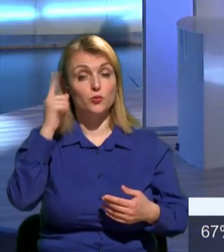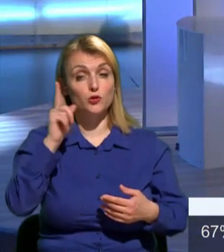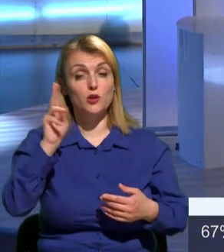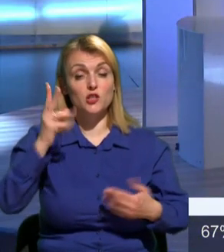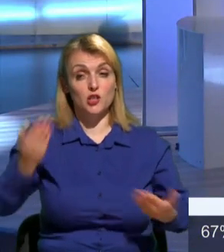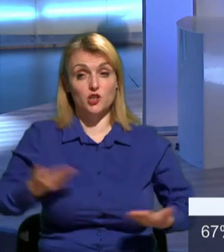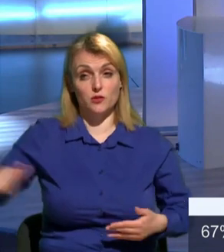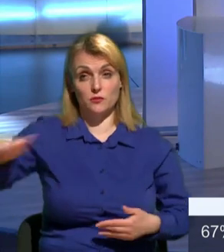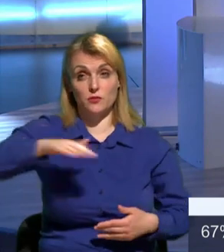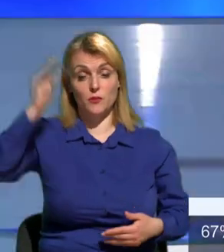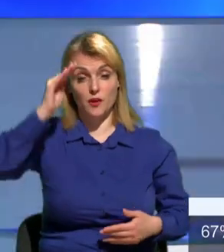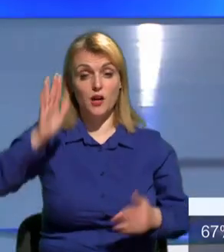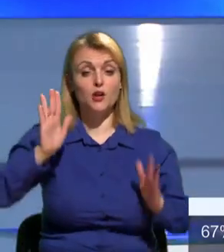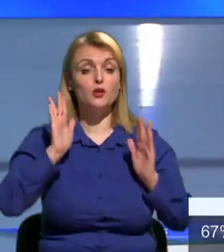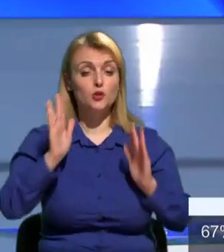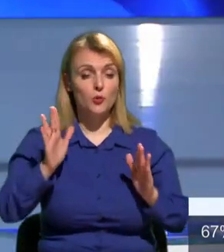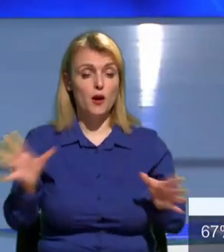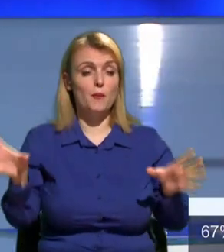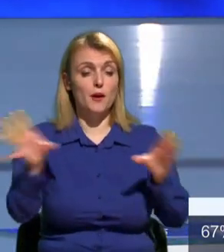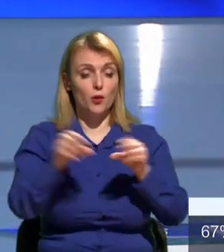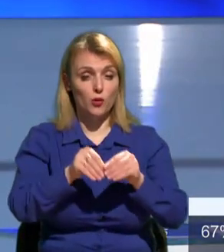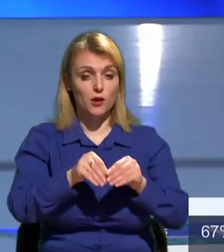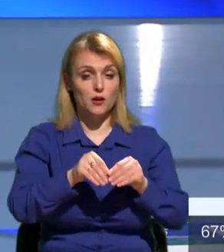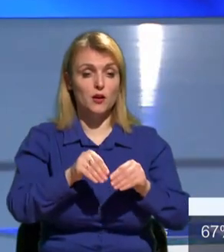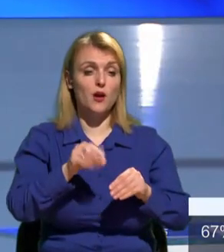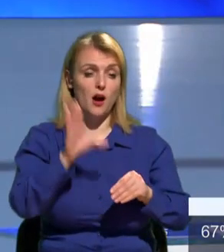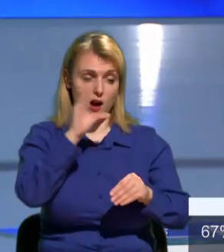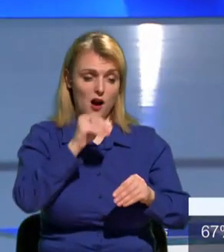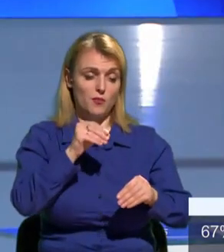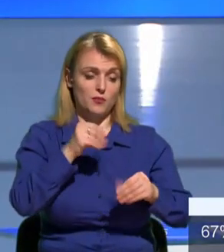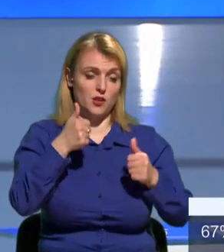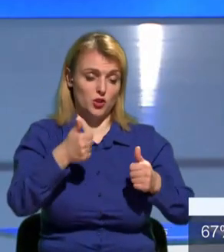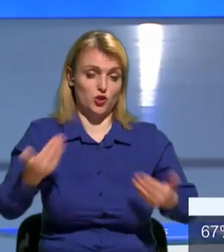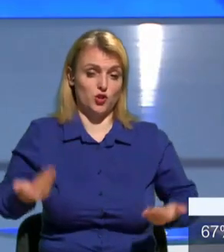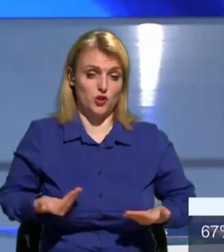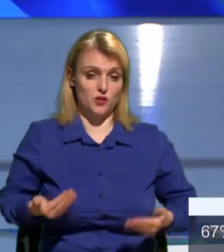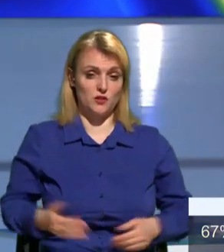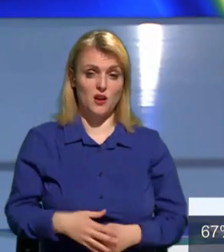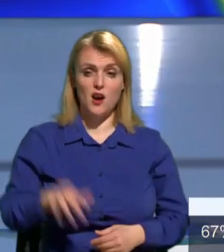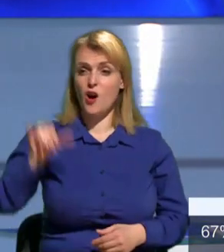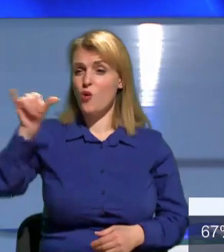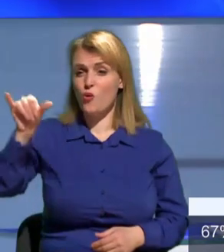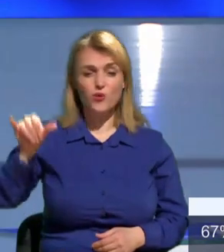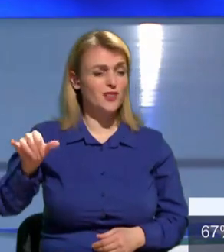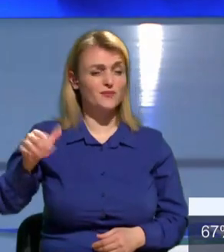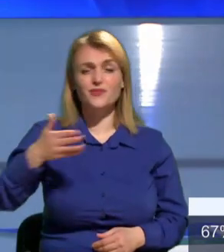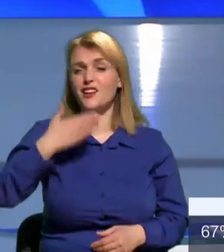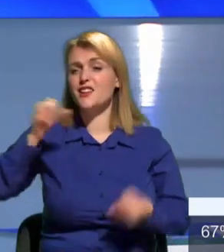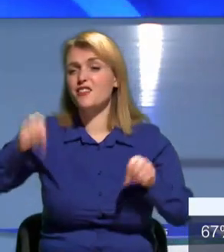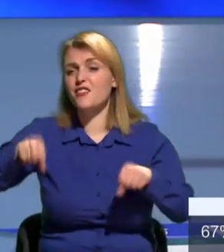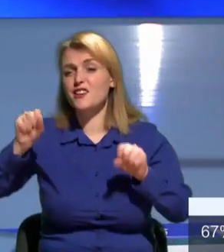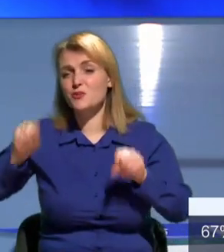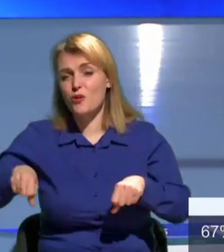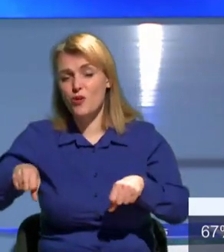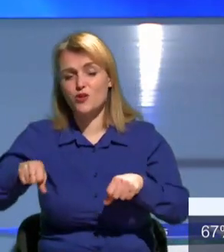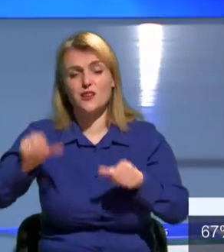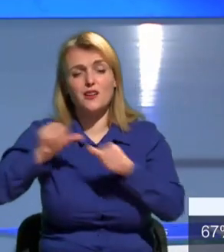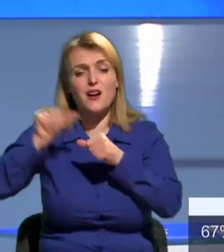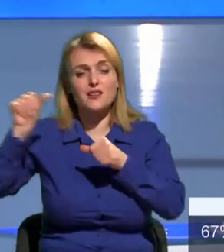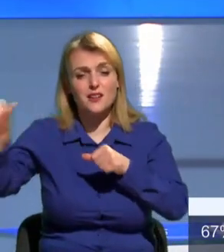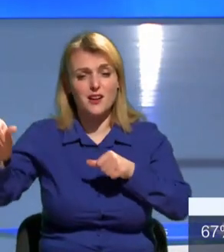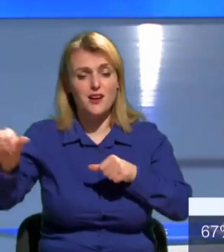înțeleg că doar împreună noi putem să supraviețuim. Nu are șansă Transnistria separat. Nimeni nu va recunoaște niciodată